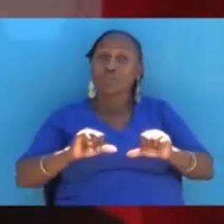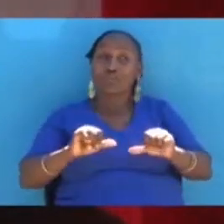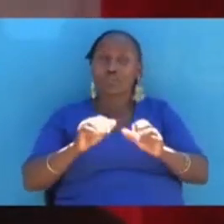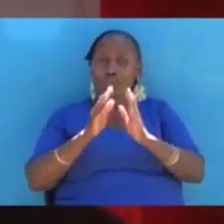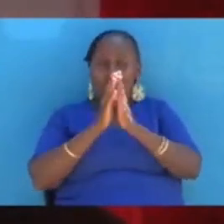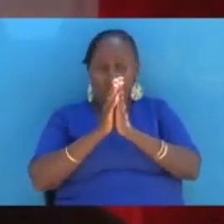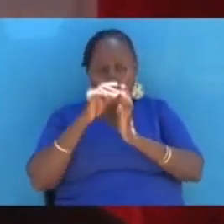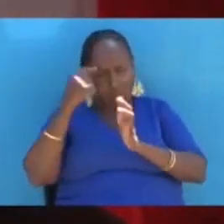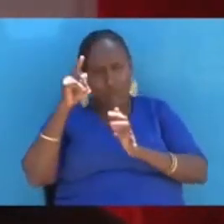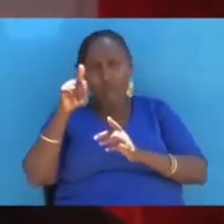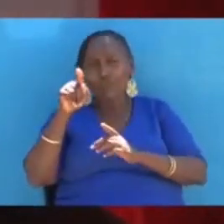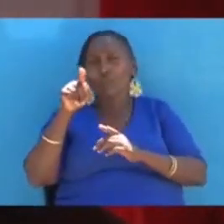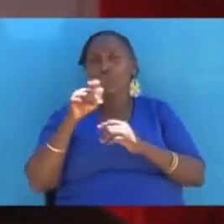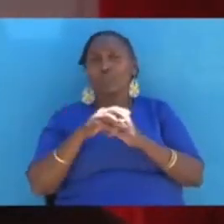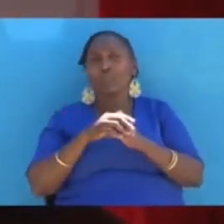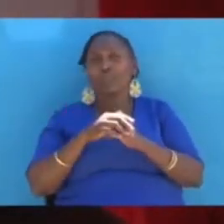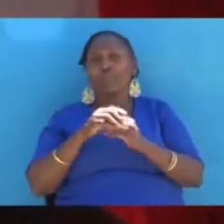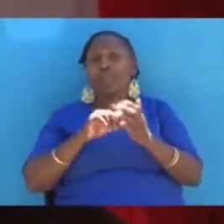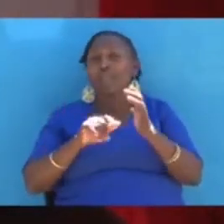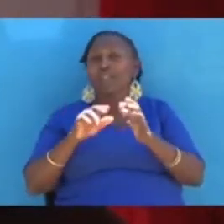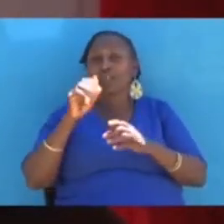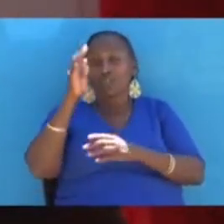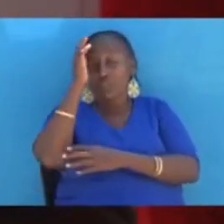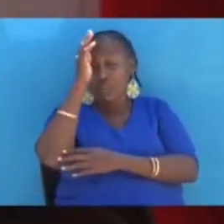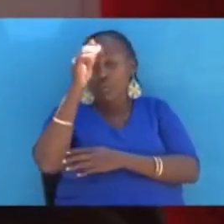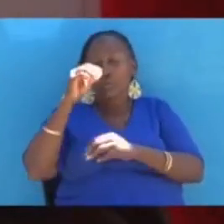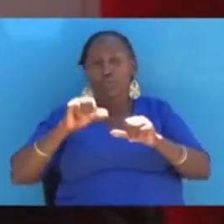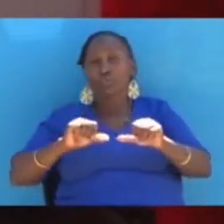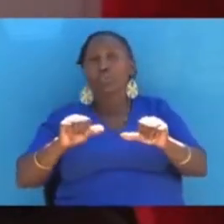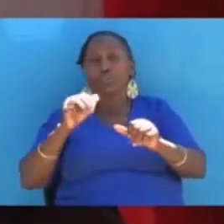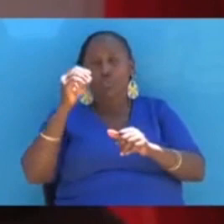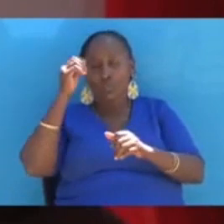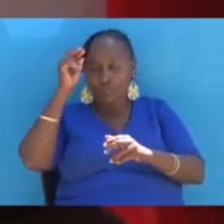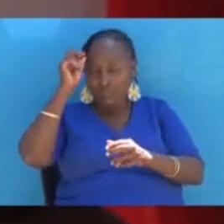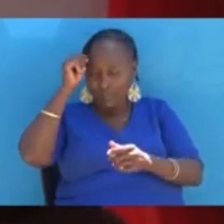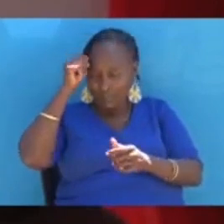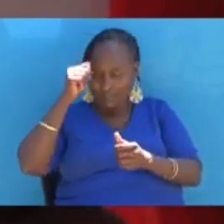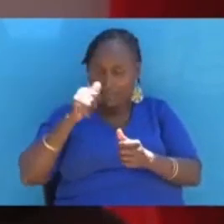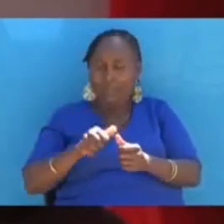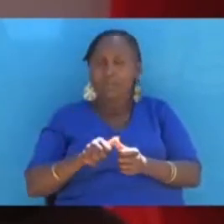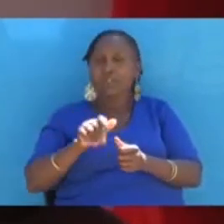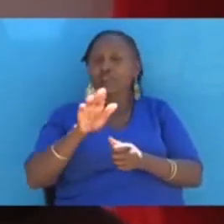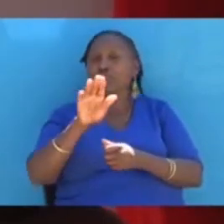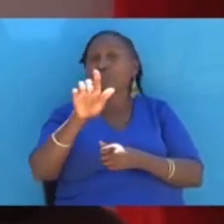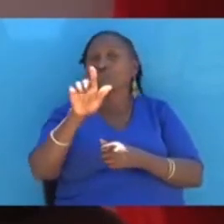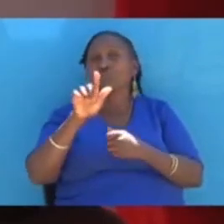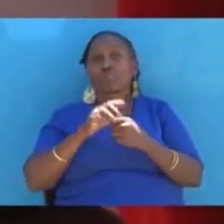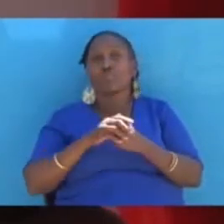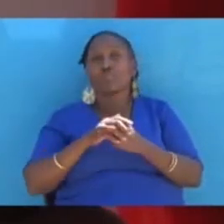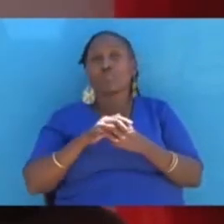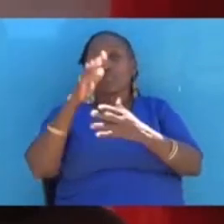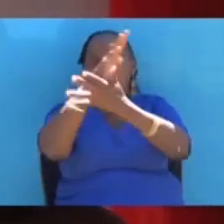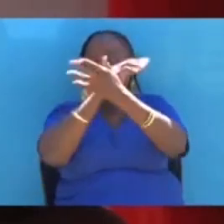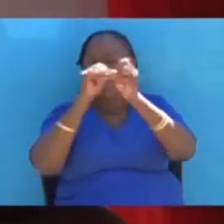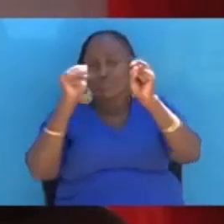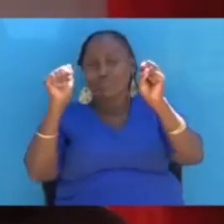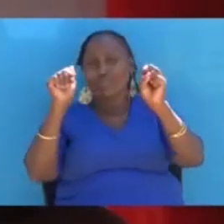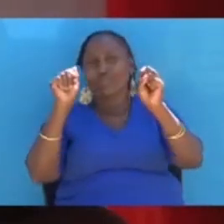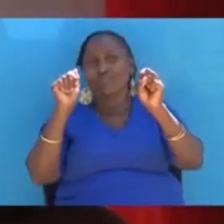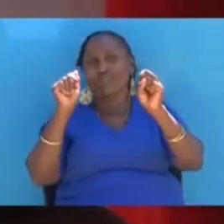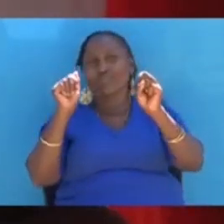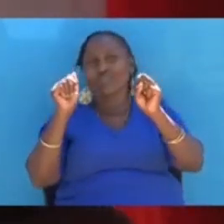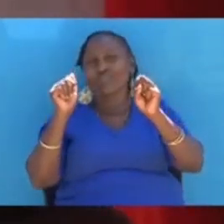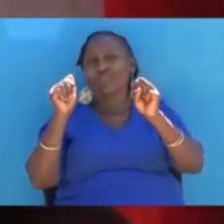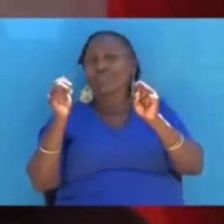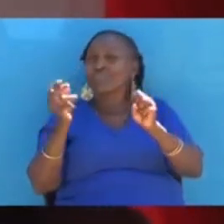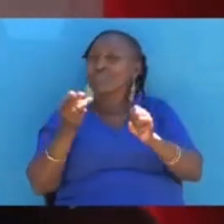pia amkumbuke na kumfanyia nyinyi kazi. Your Excellency, sisi tungetaka